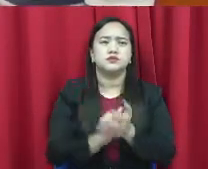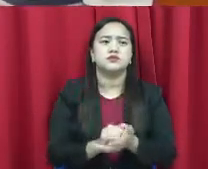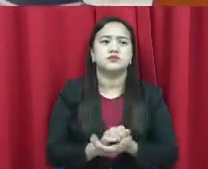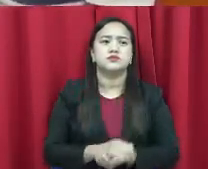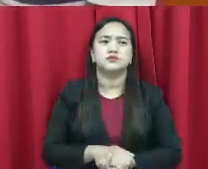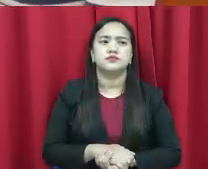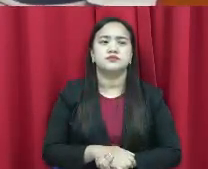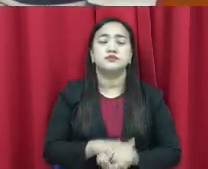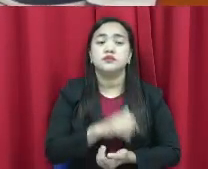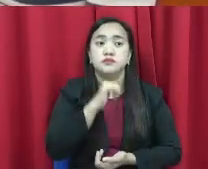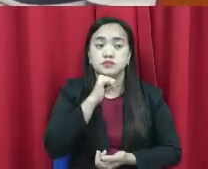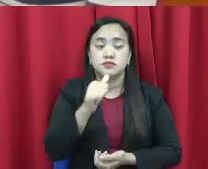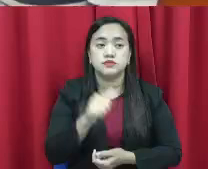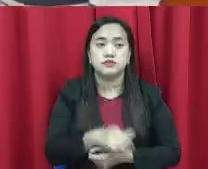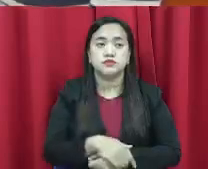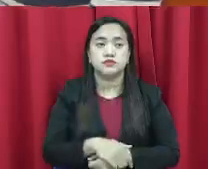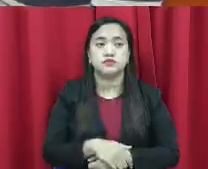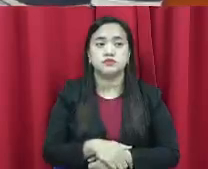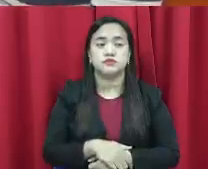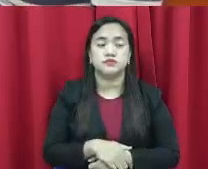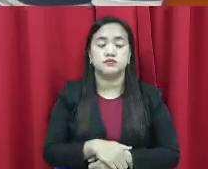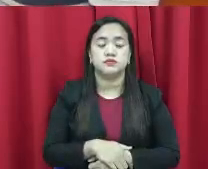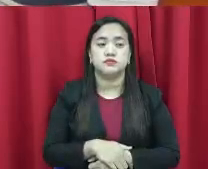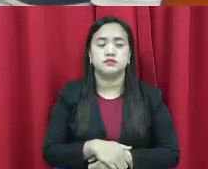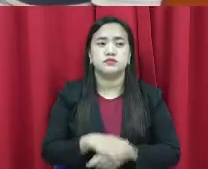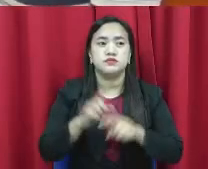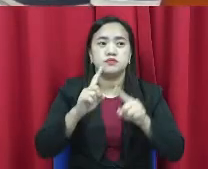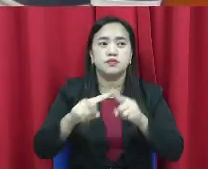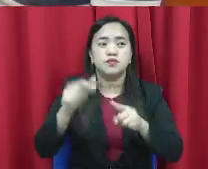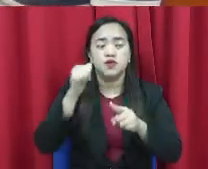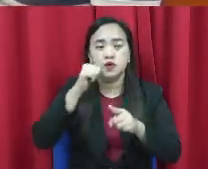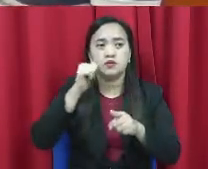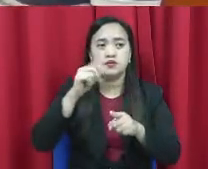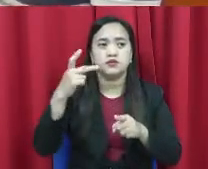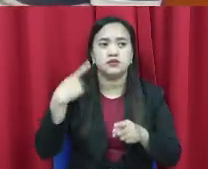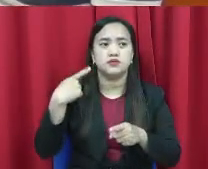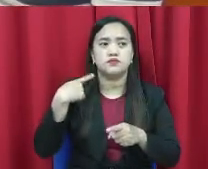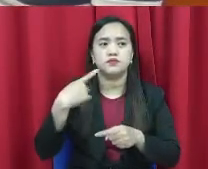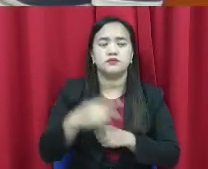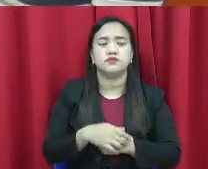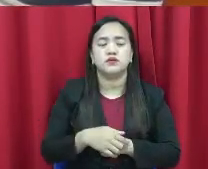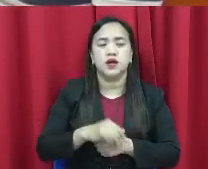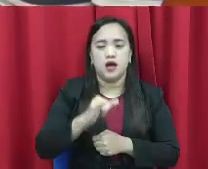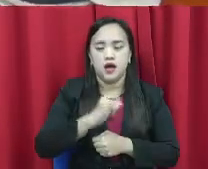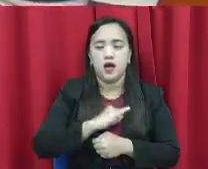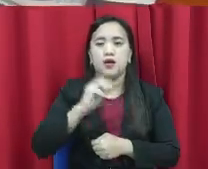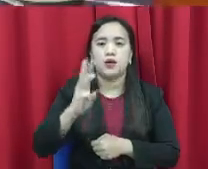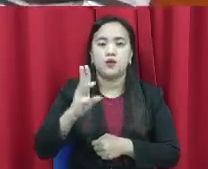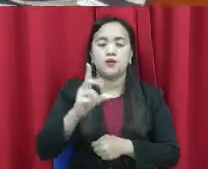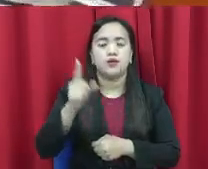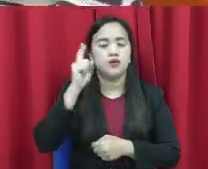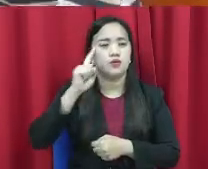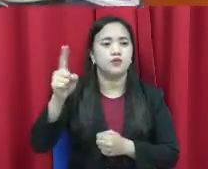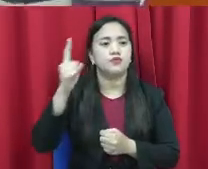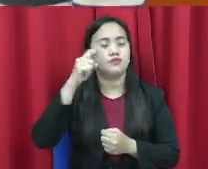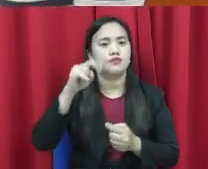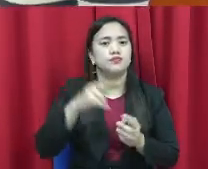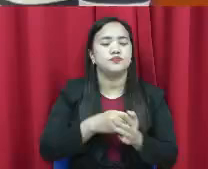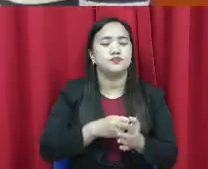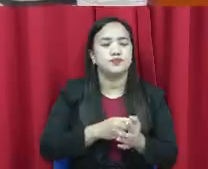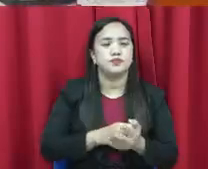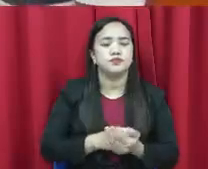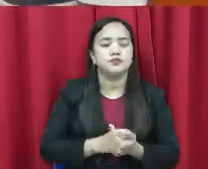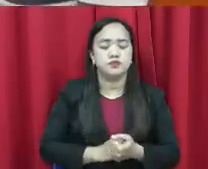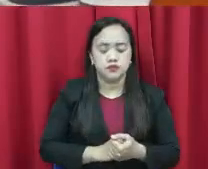kumbaga hindi man sa malagong Malago na talaga pero nag-decide siya na I will go for this susunod ako sa sinasabi ng Pastor